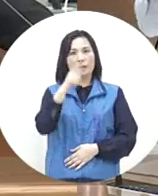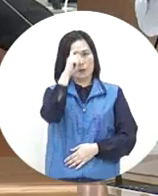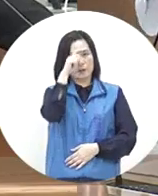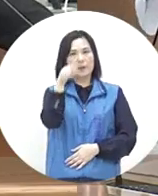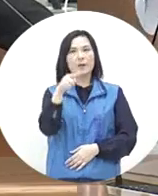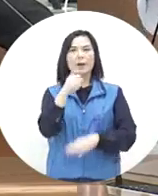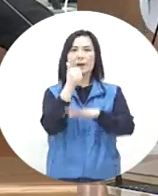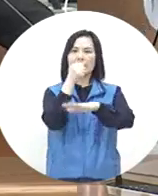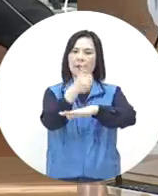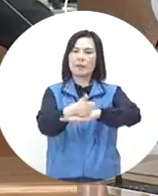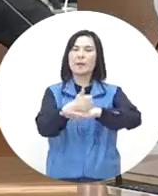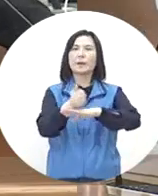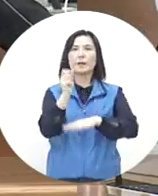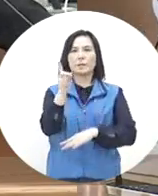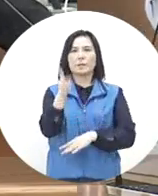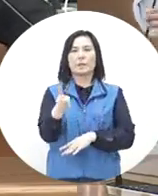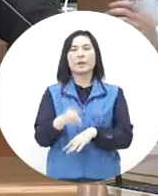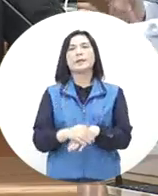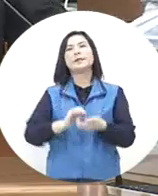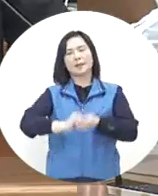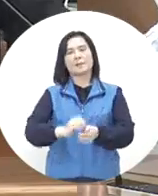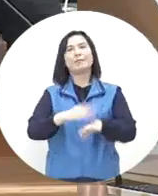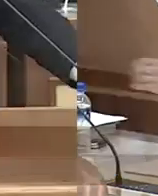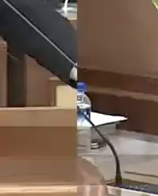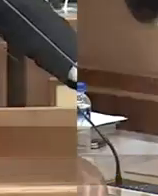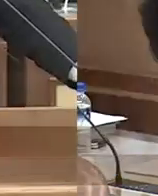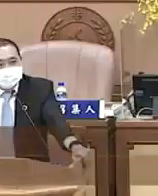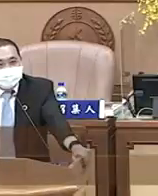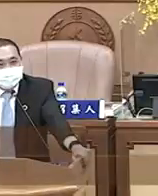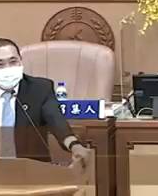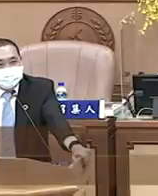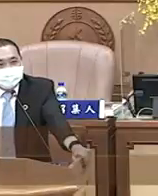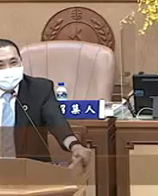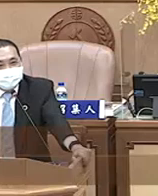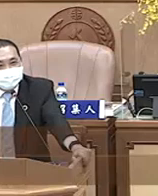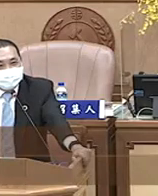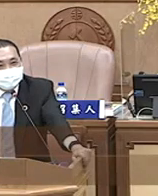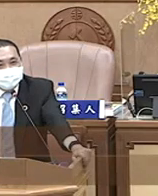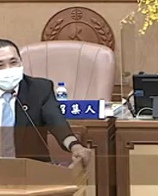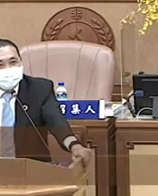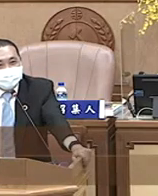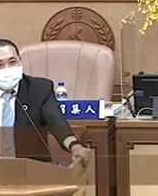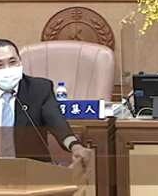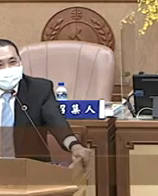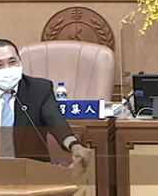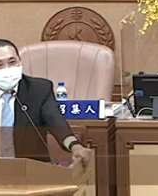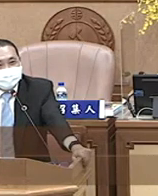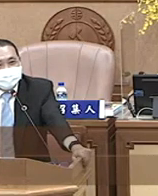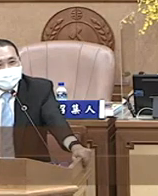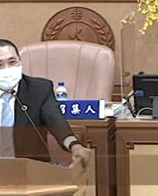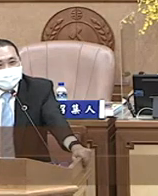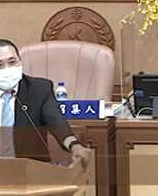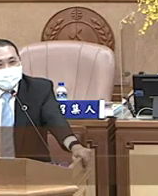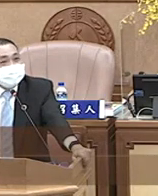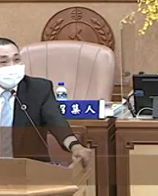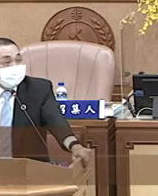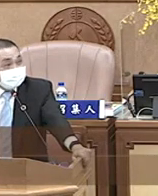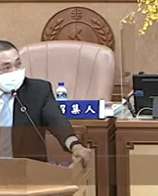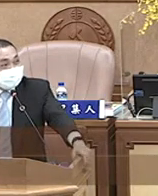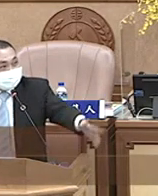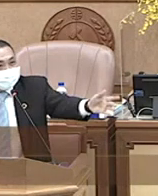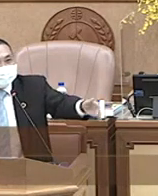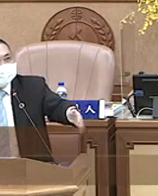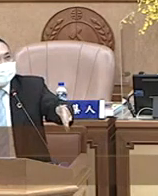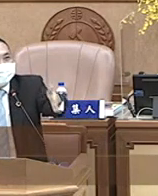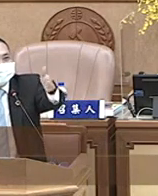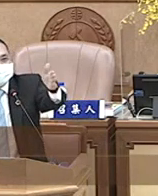谢， 嘛、啊、一定会连任的啦，吼，感谢你，谢谢， 谢谢。 市长，那我们就开始市政了吼。 没关系啊，本来